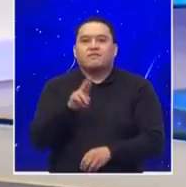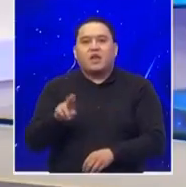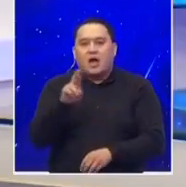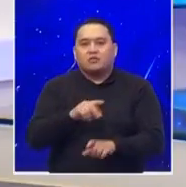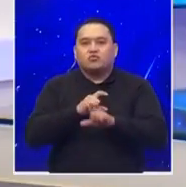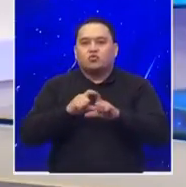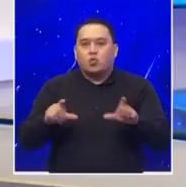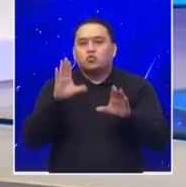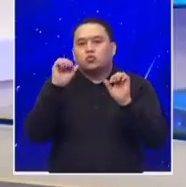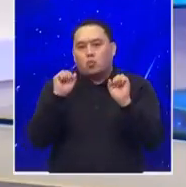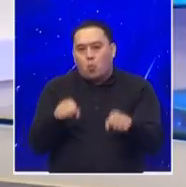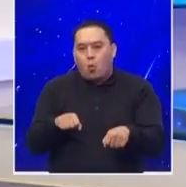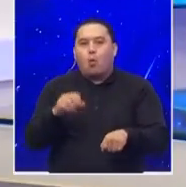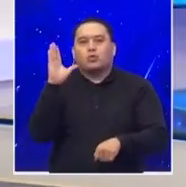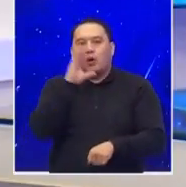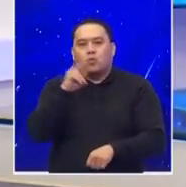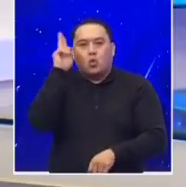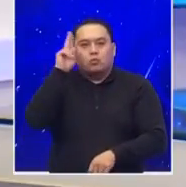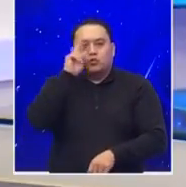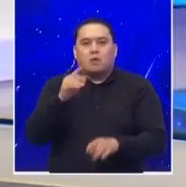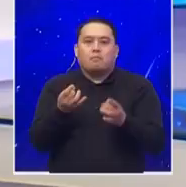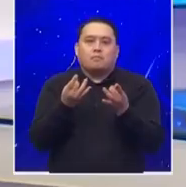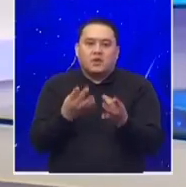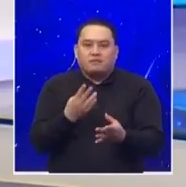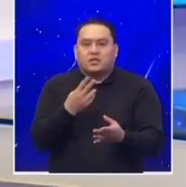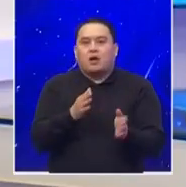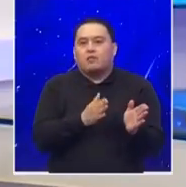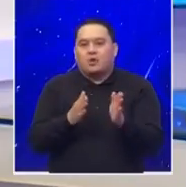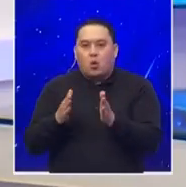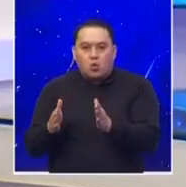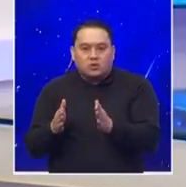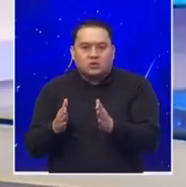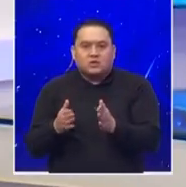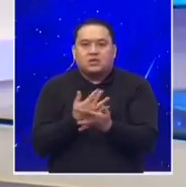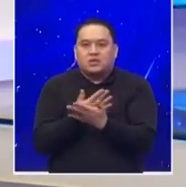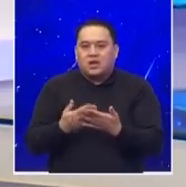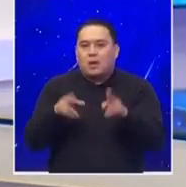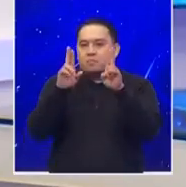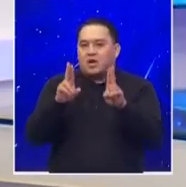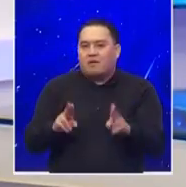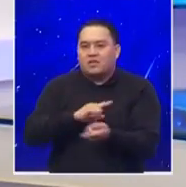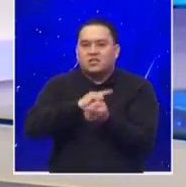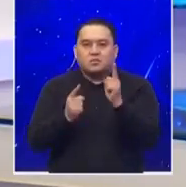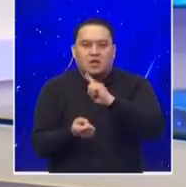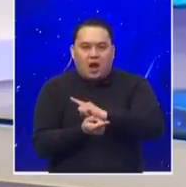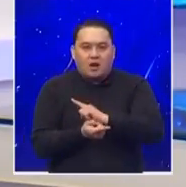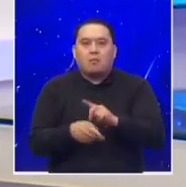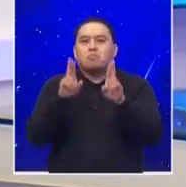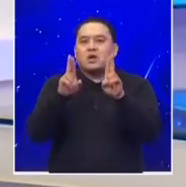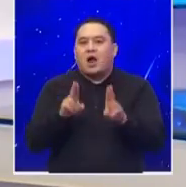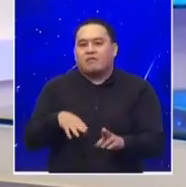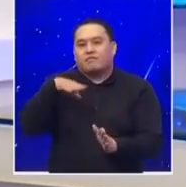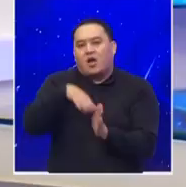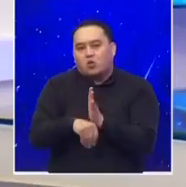Уже 12 января школьники смогут учиться в привычном режиме, но с некоторыми изменениями. Какие правила